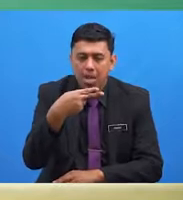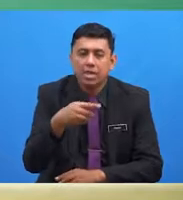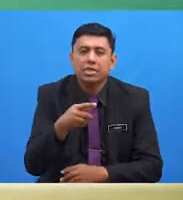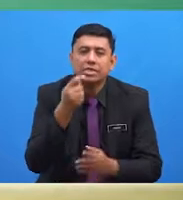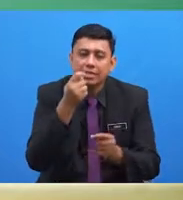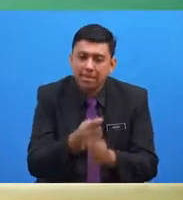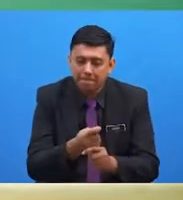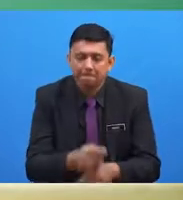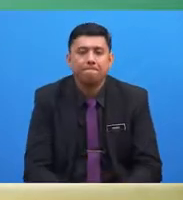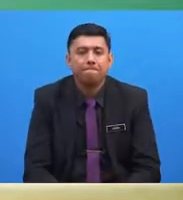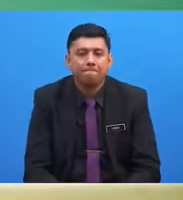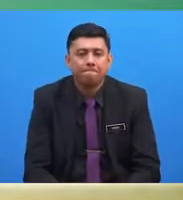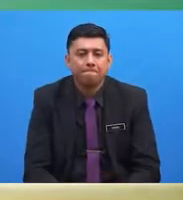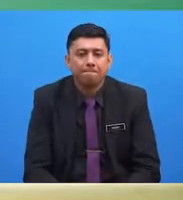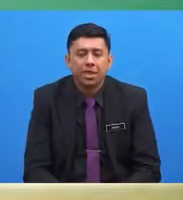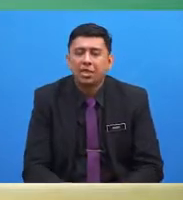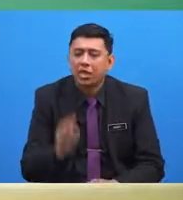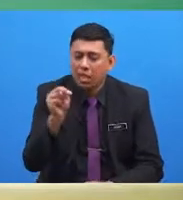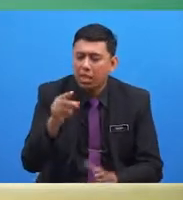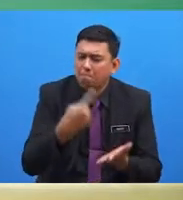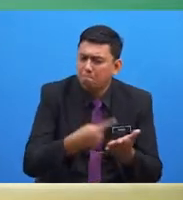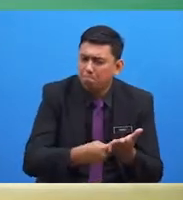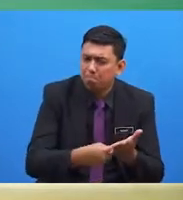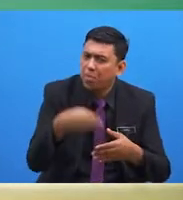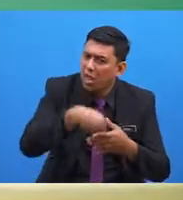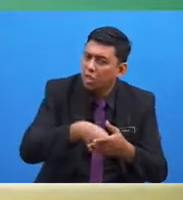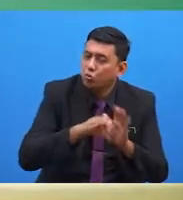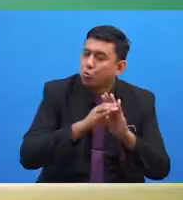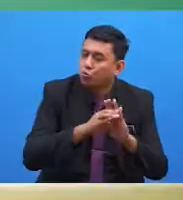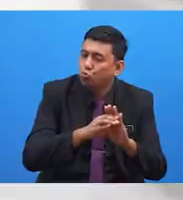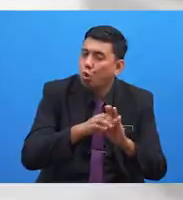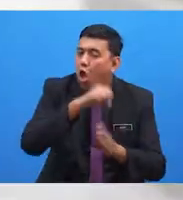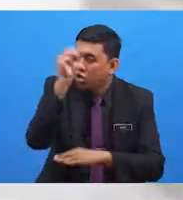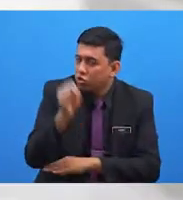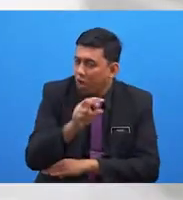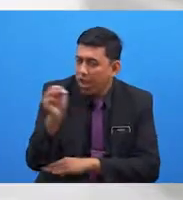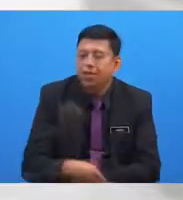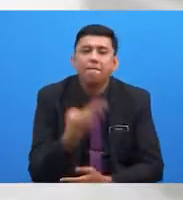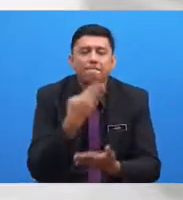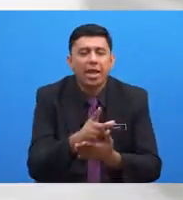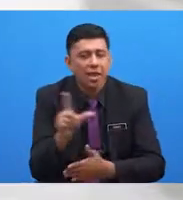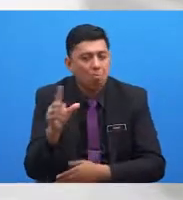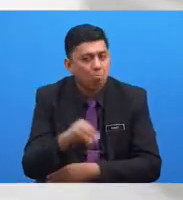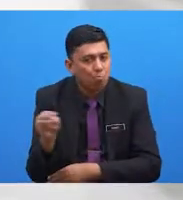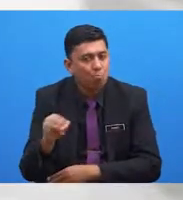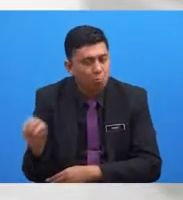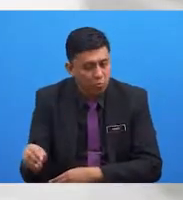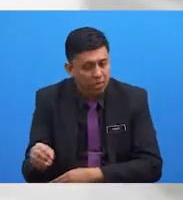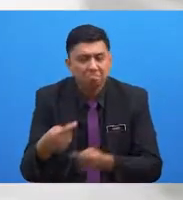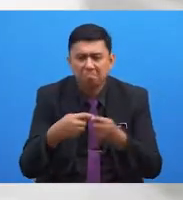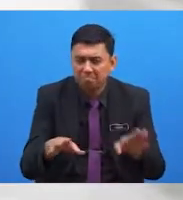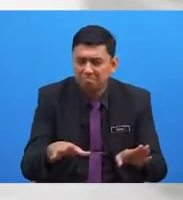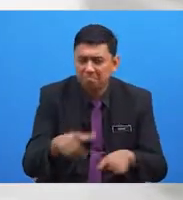Pengiraan lengkap akan dibincang di dalam contoh soalan yang disediakan kemudian. Baiklah murid-murid, setelah kita